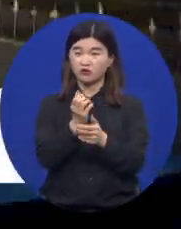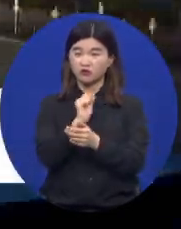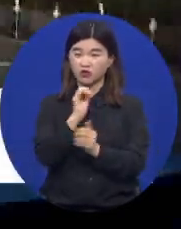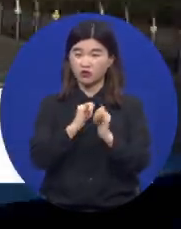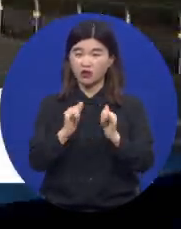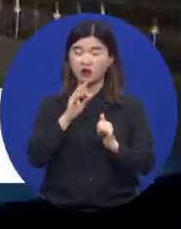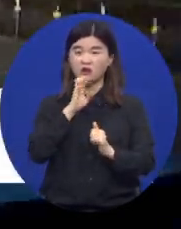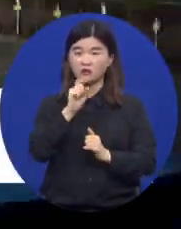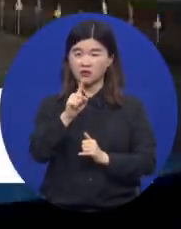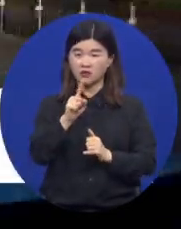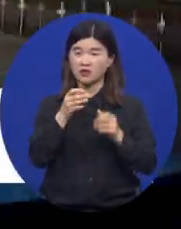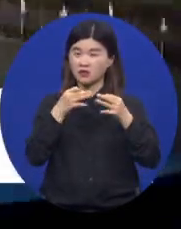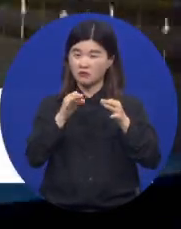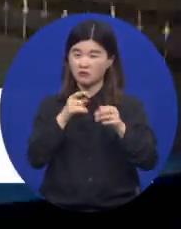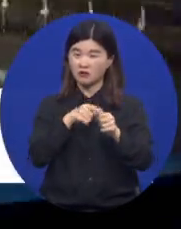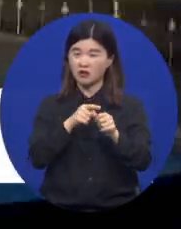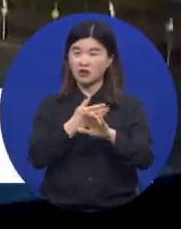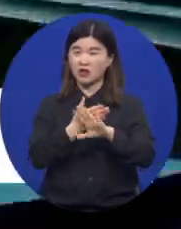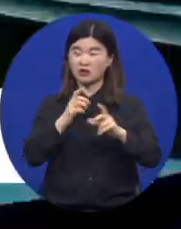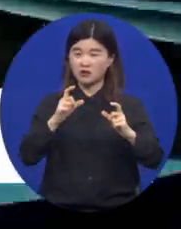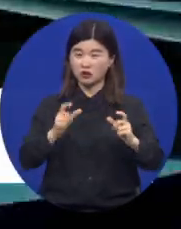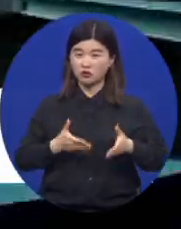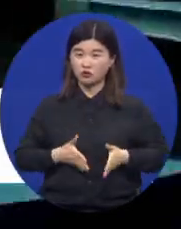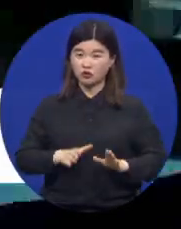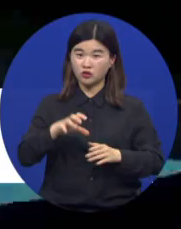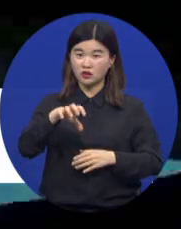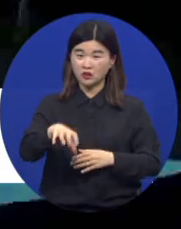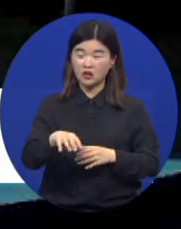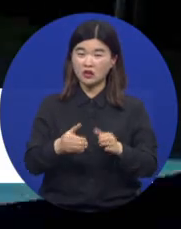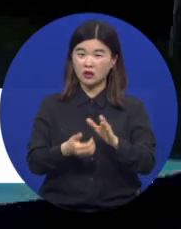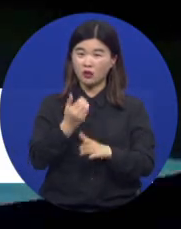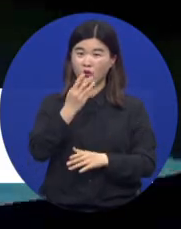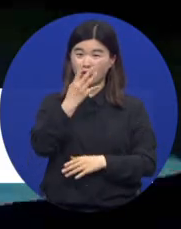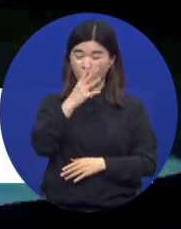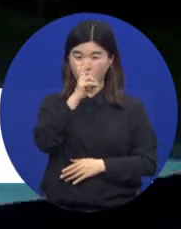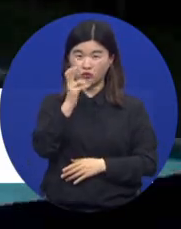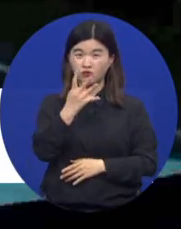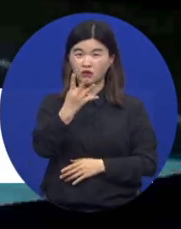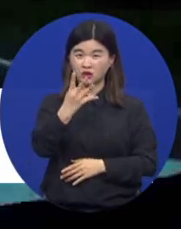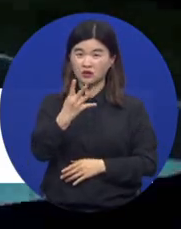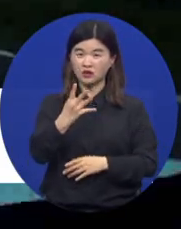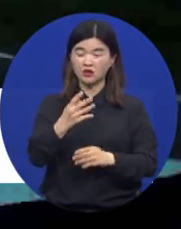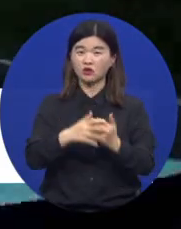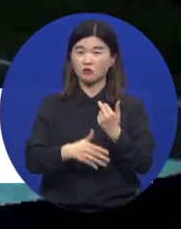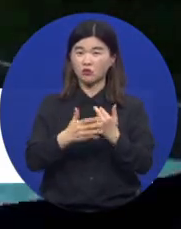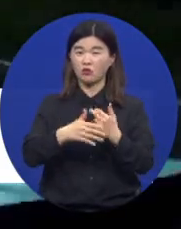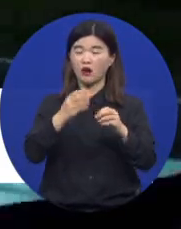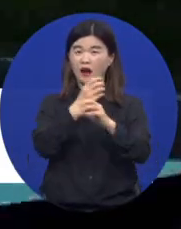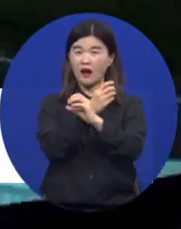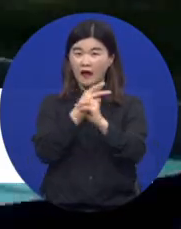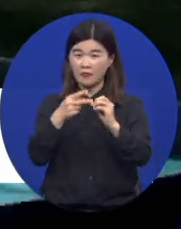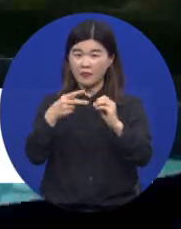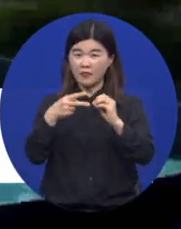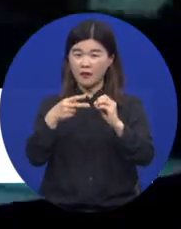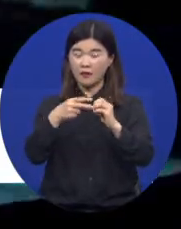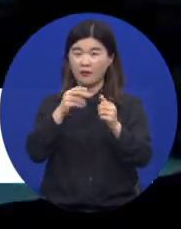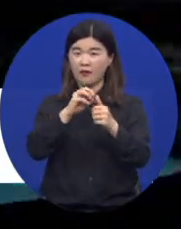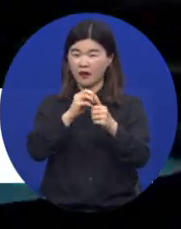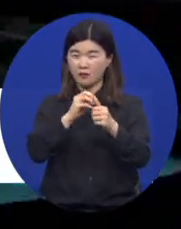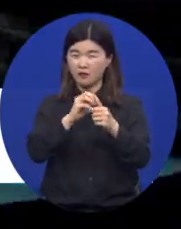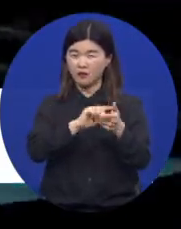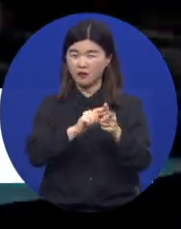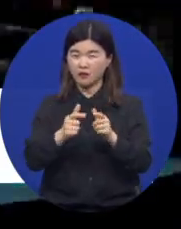41살 A씨는 다른 지역 출신으로 사고 당일 오후 4시 서귀포시와 안덕면에서 한라봉과 천혜항을